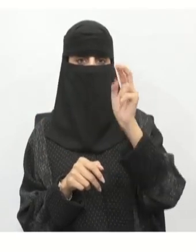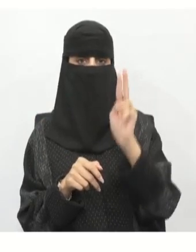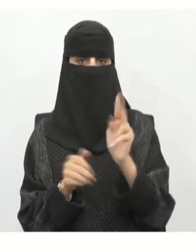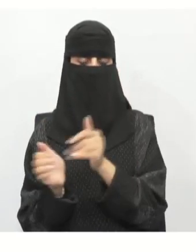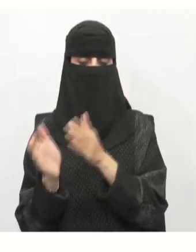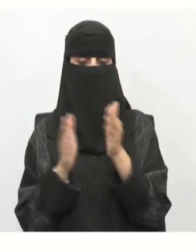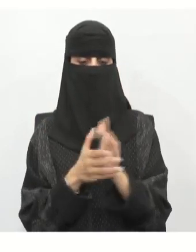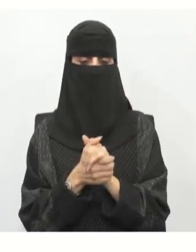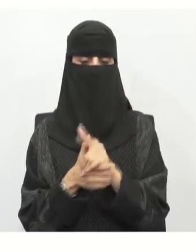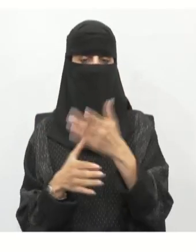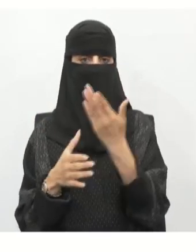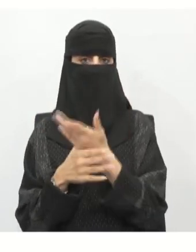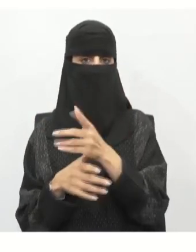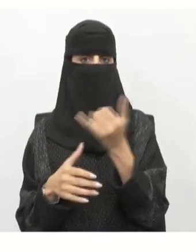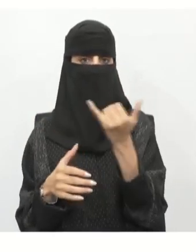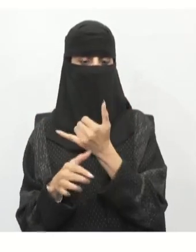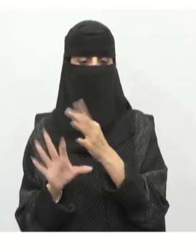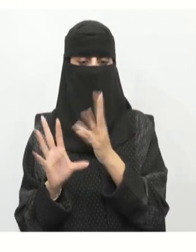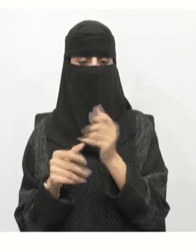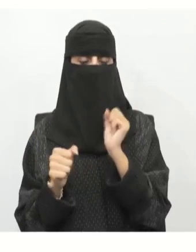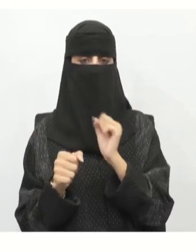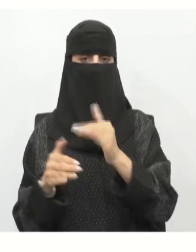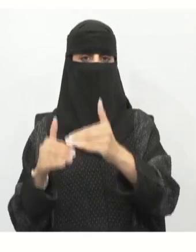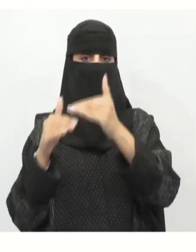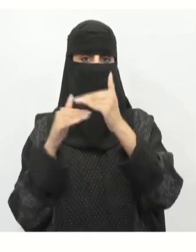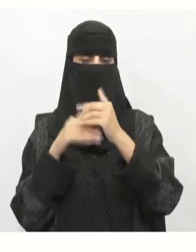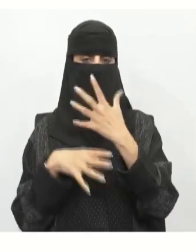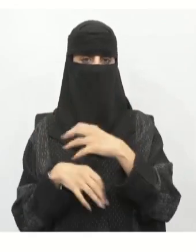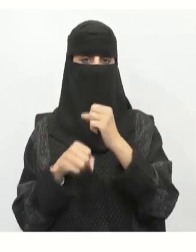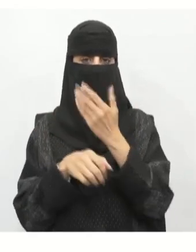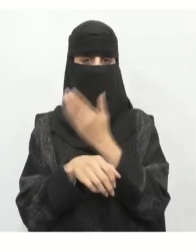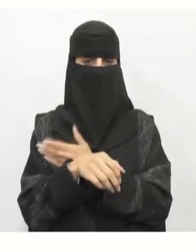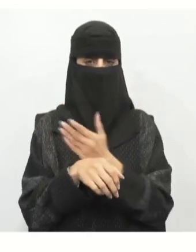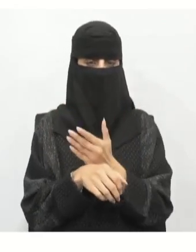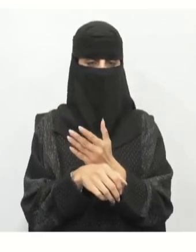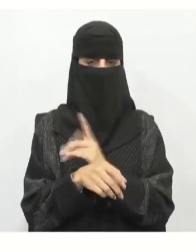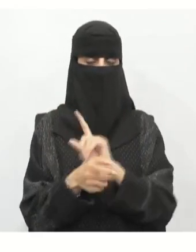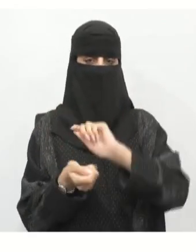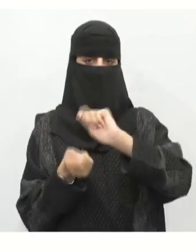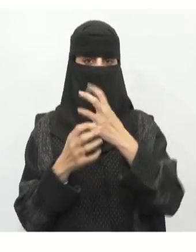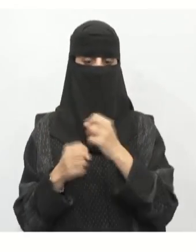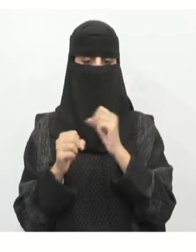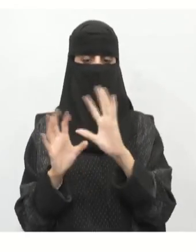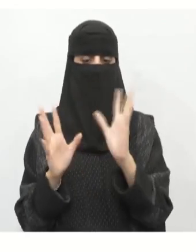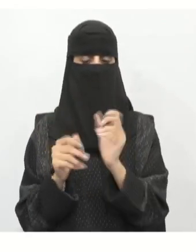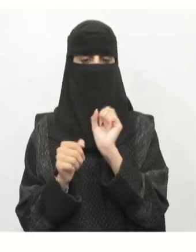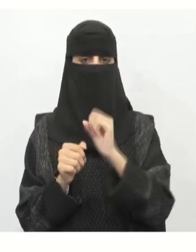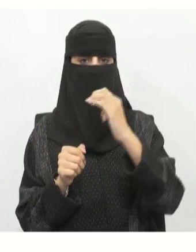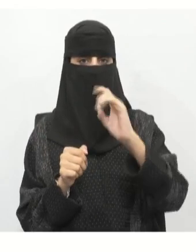تكمن اهميه الكربوهيدرات بامداد الجسم بالطاقه لان كل غرامي كربوهيدرات